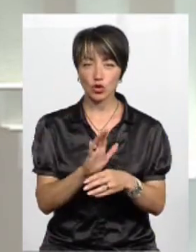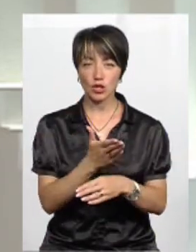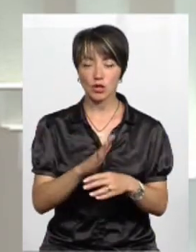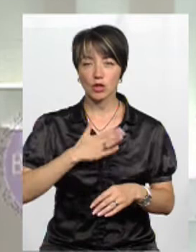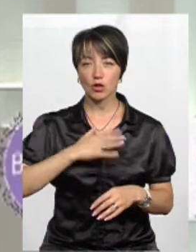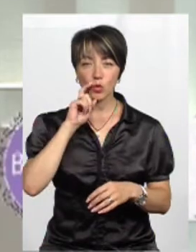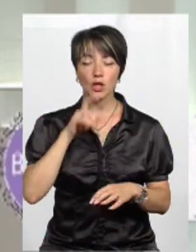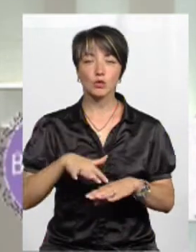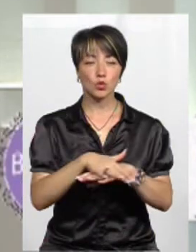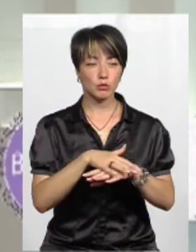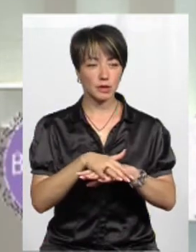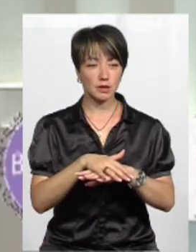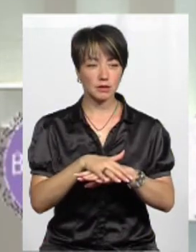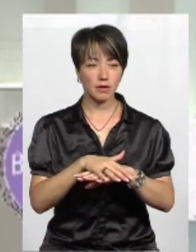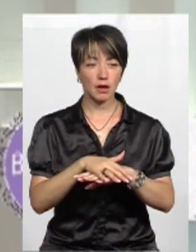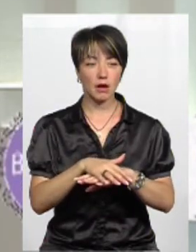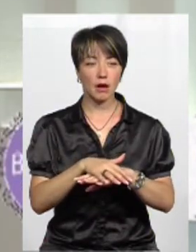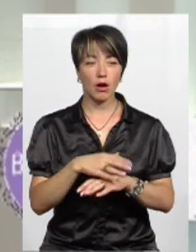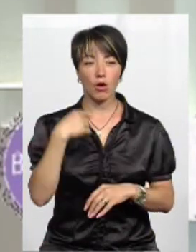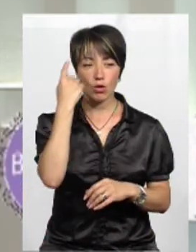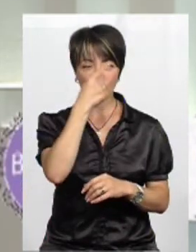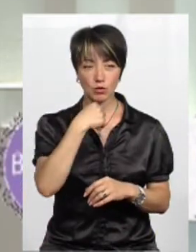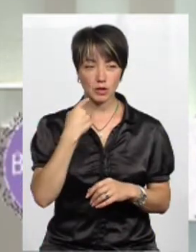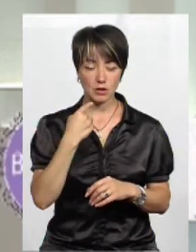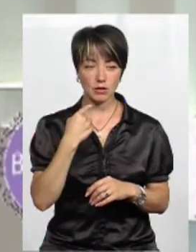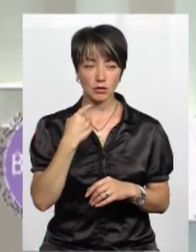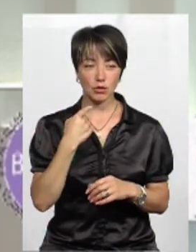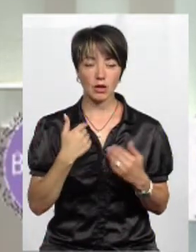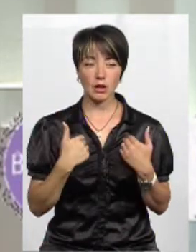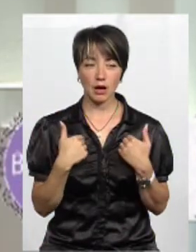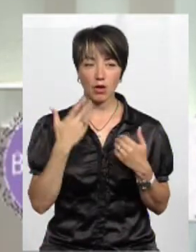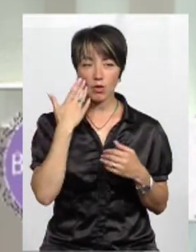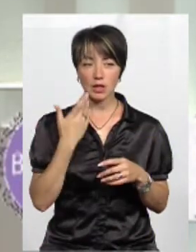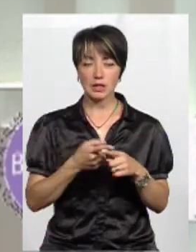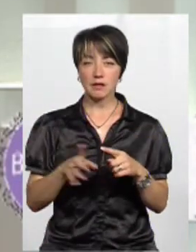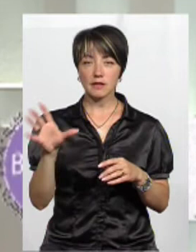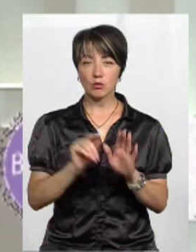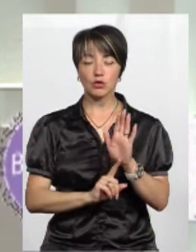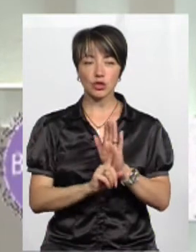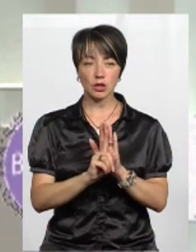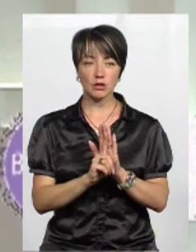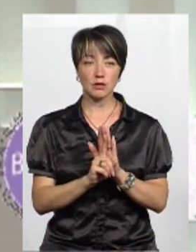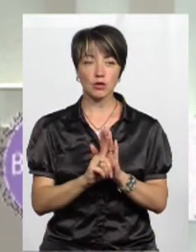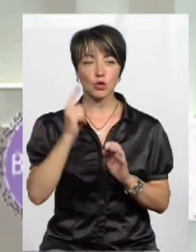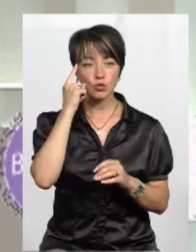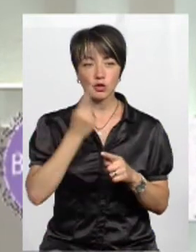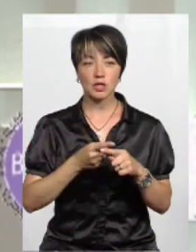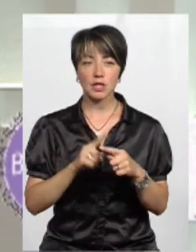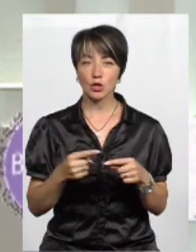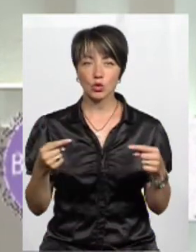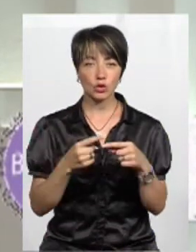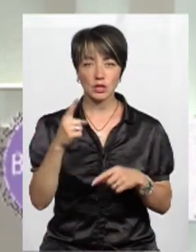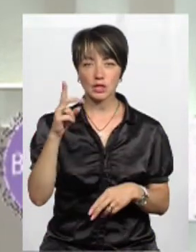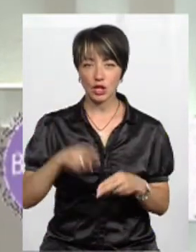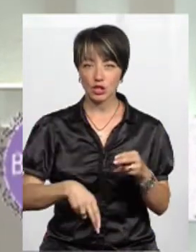частину нашого українського суспільства. Особисто я, коли це все починалося, думав, що це